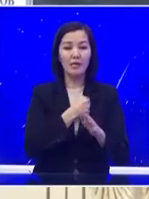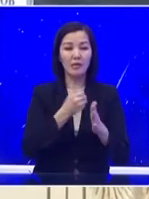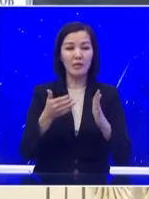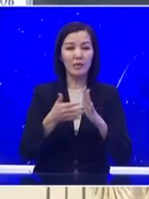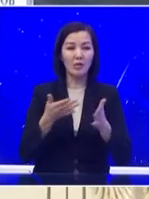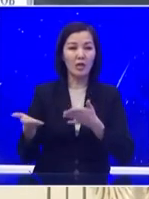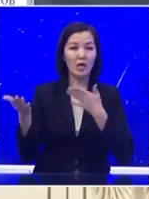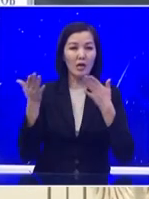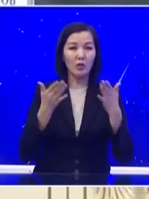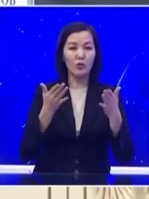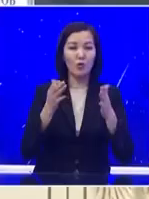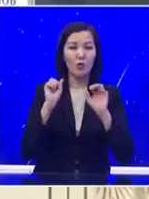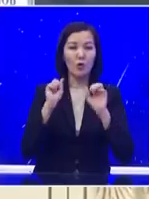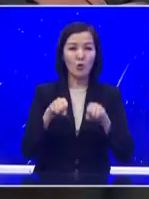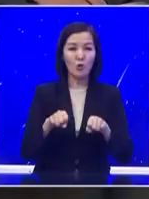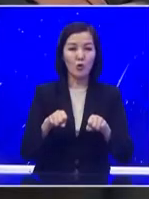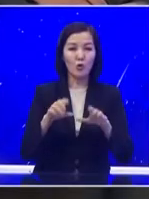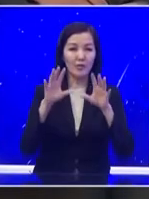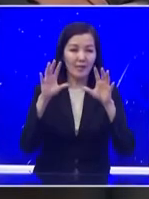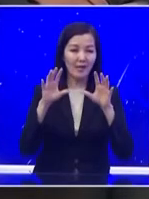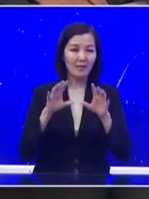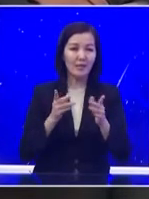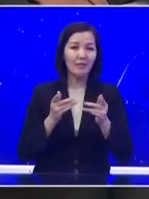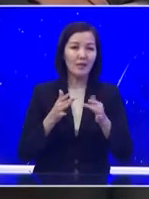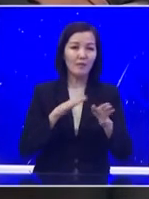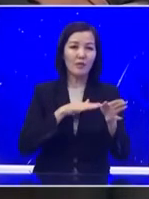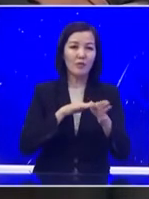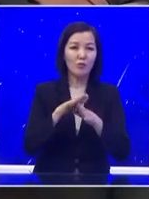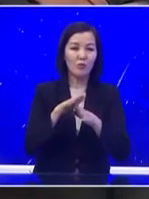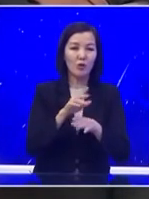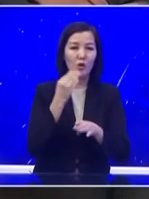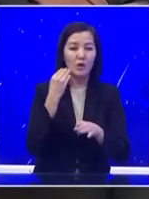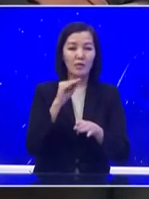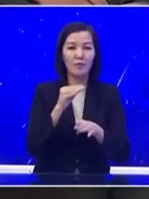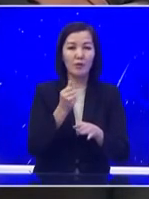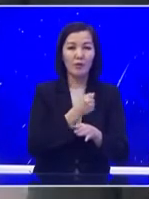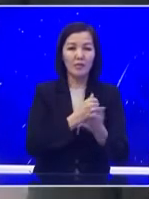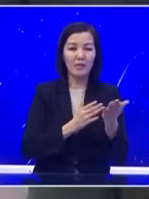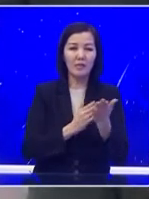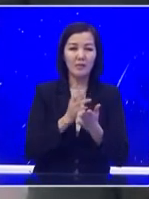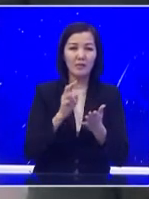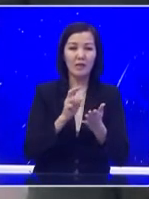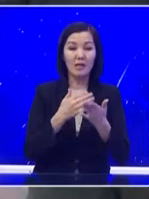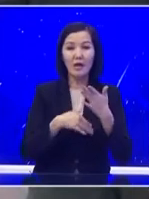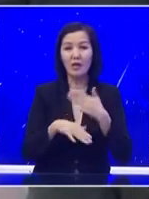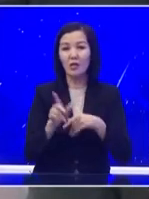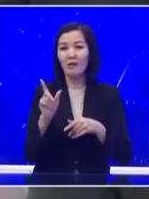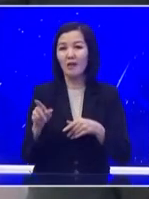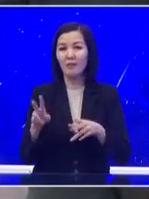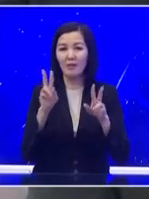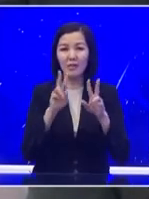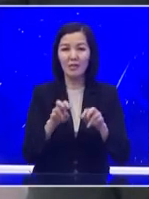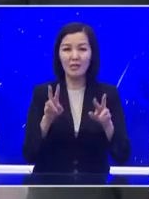нормативтік құқықтық актілердің талаптарын орындау, қарулы күштердің сапасы, әскери қызметтен жалтарған азаматтарды іздеу